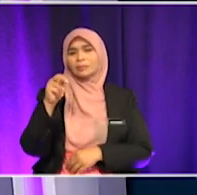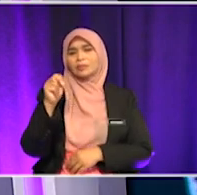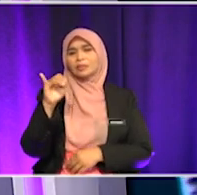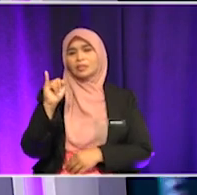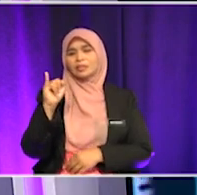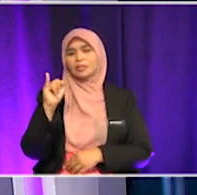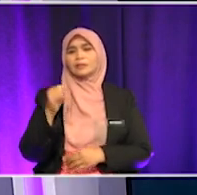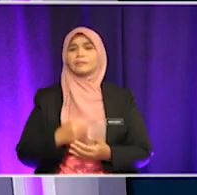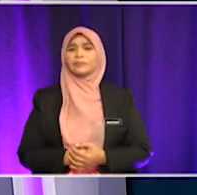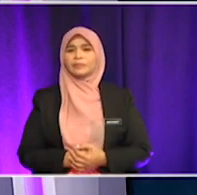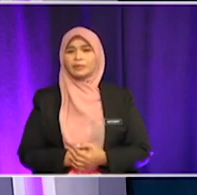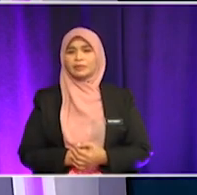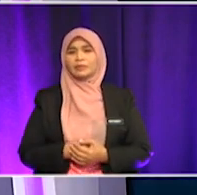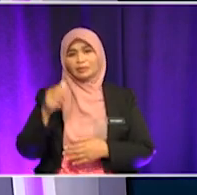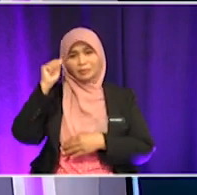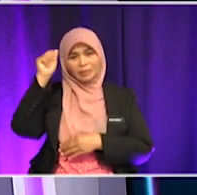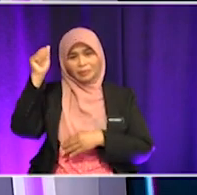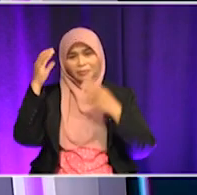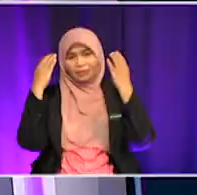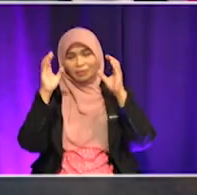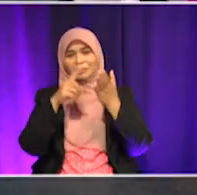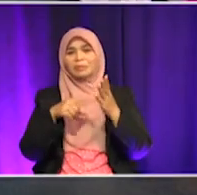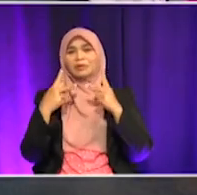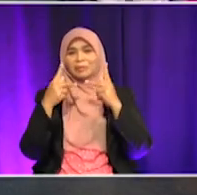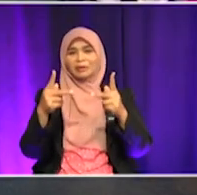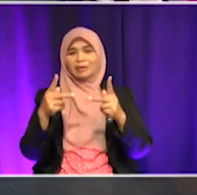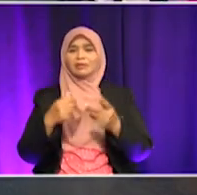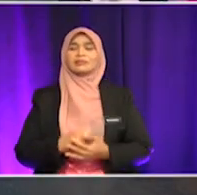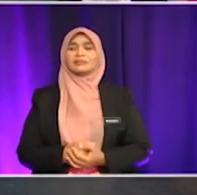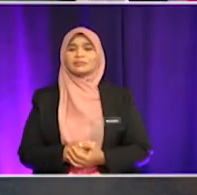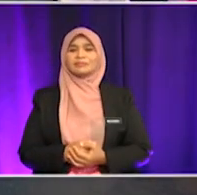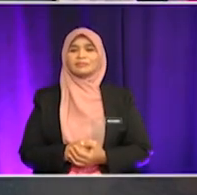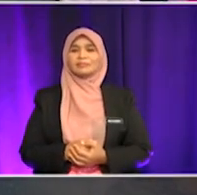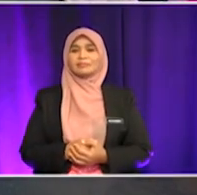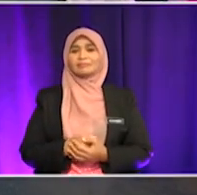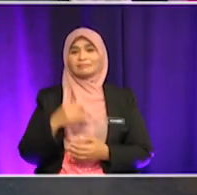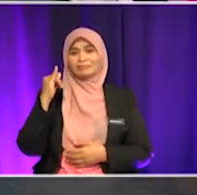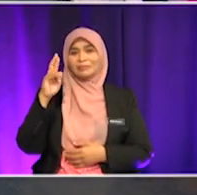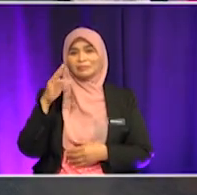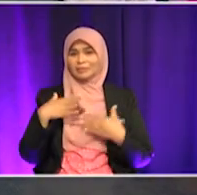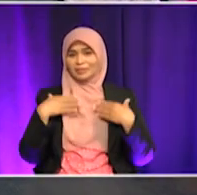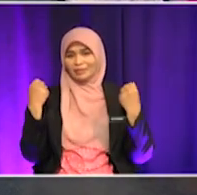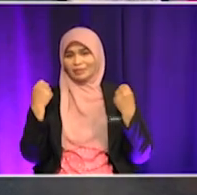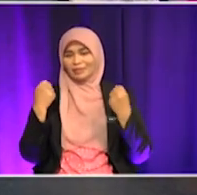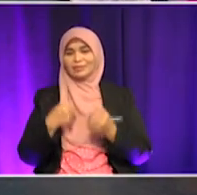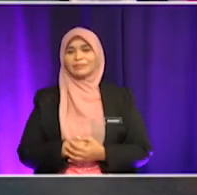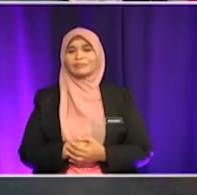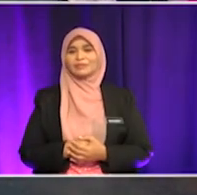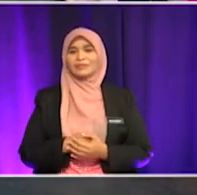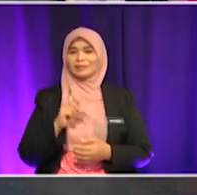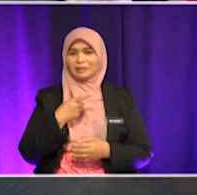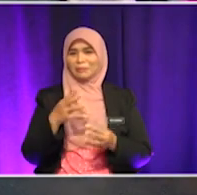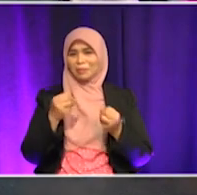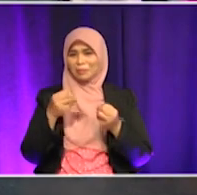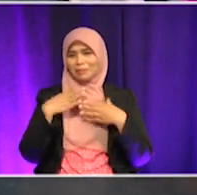Desa Kuala Lumpur. Assalamualaikum cikgu, apa khabar? Waalaikumsalam, sihat. Irfan sihat? Saya sihat cikgu. Kita kan nak menang pertandingan